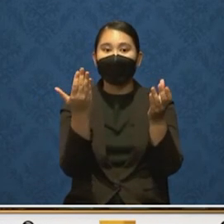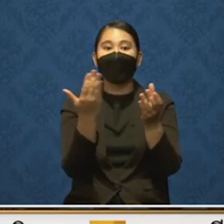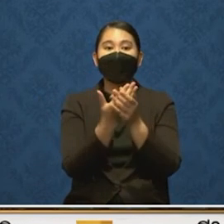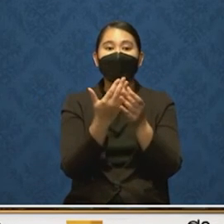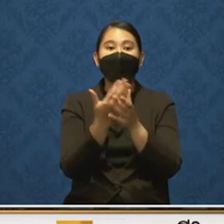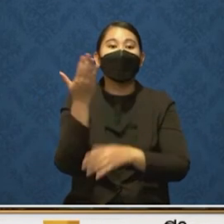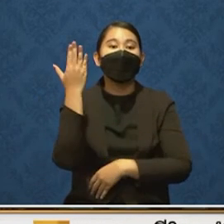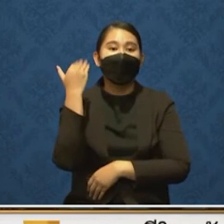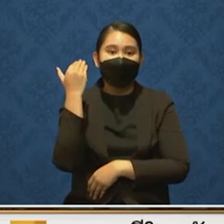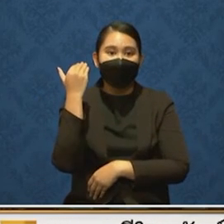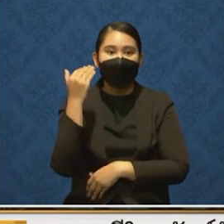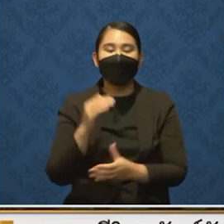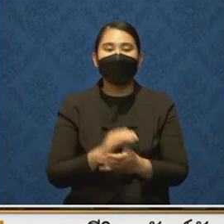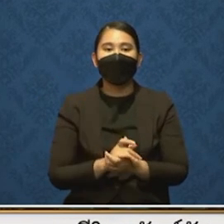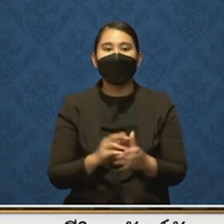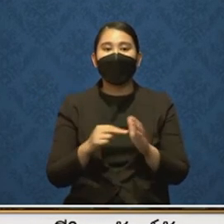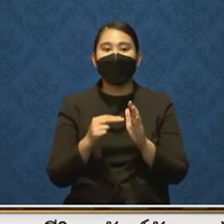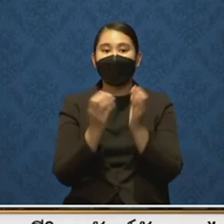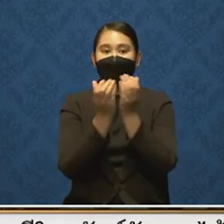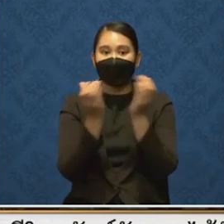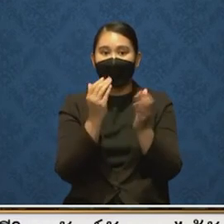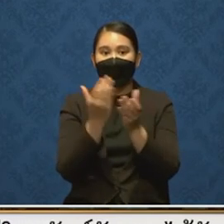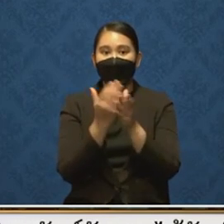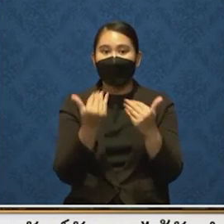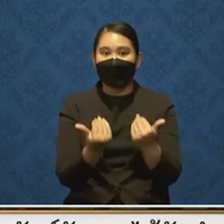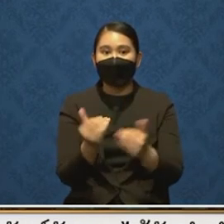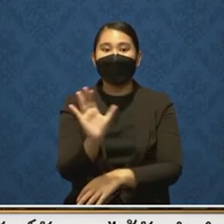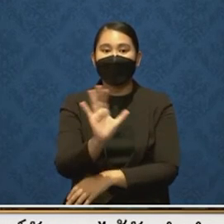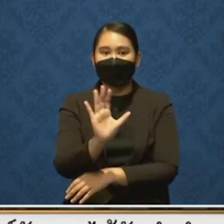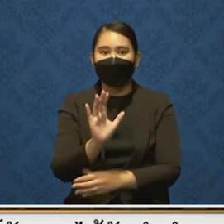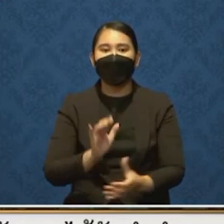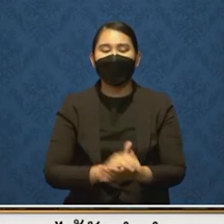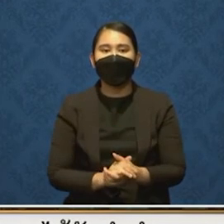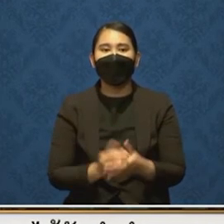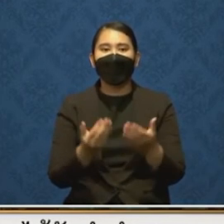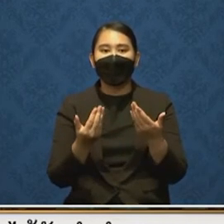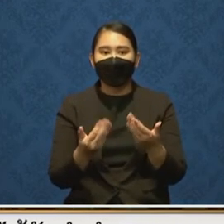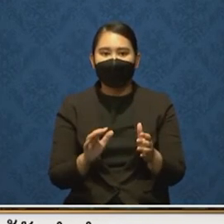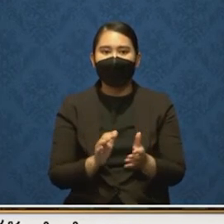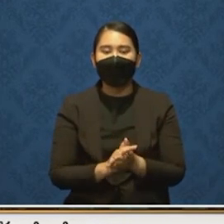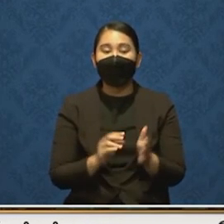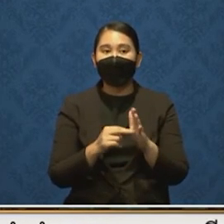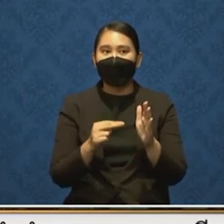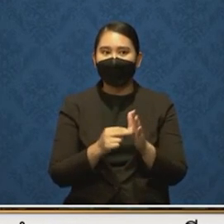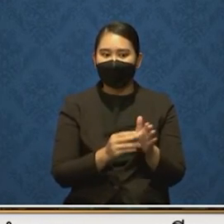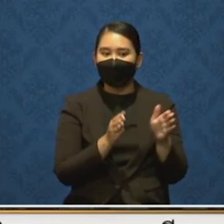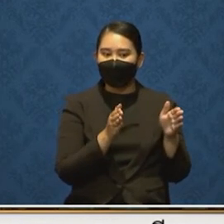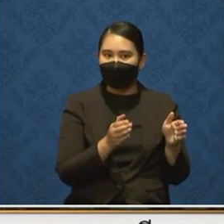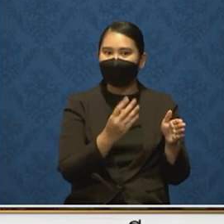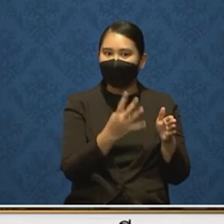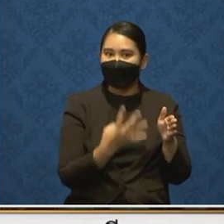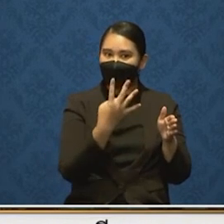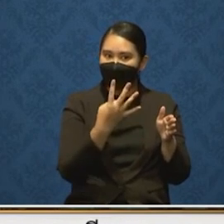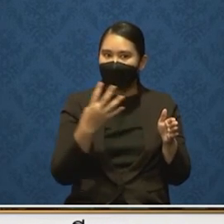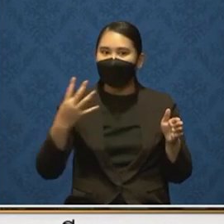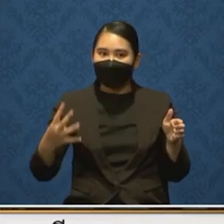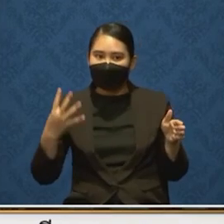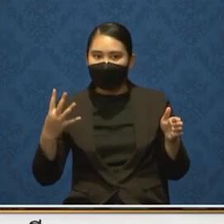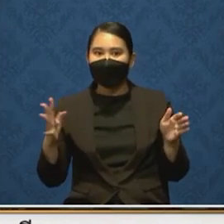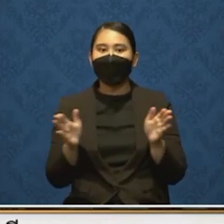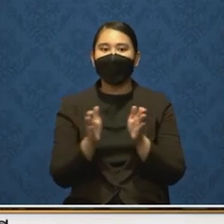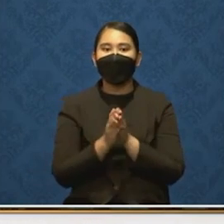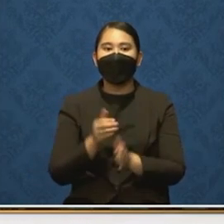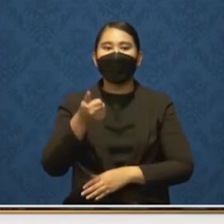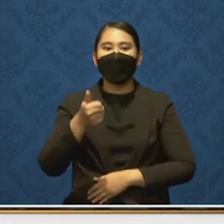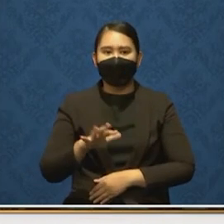บไม่ใช่บับปุ่นปัจจุบัน ไม่จะนับรวงกัไม่ได้ อะไรต่ๆ แล้นี้นะครัผมก็กลบเรียน